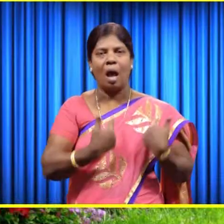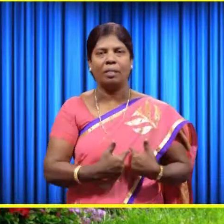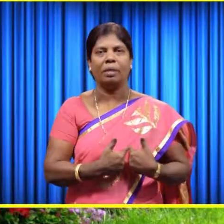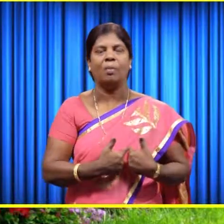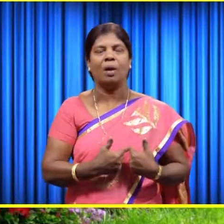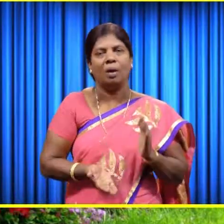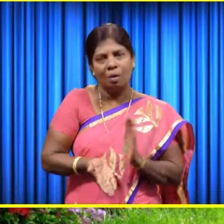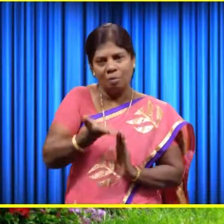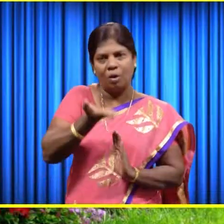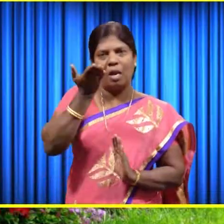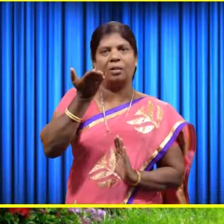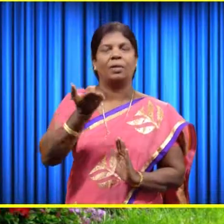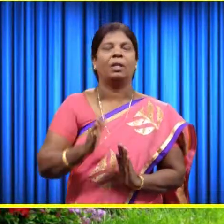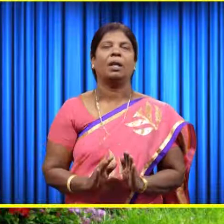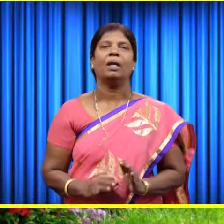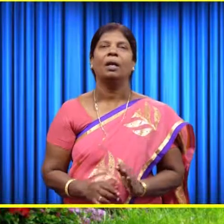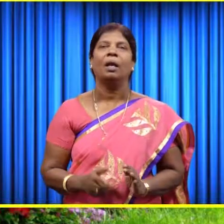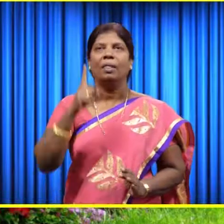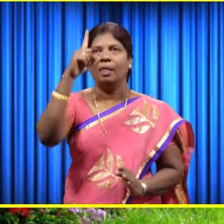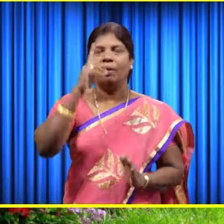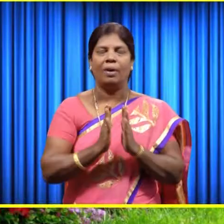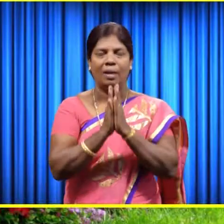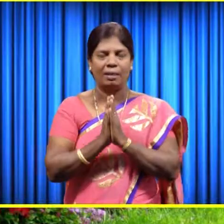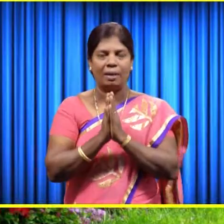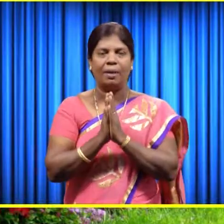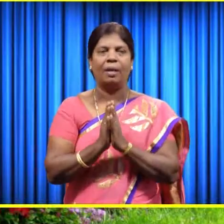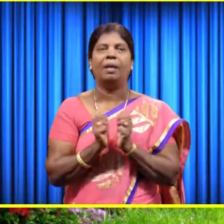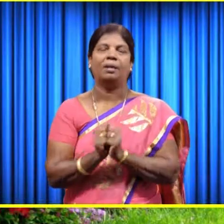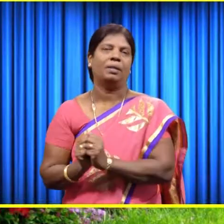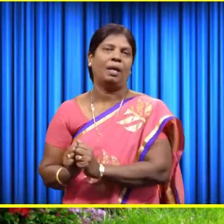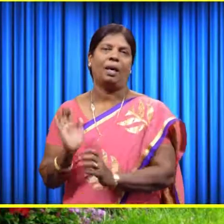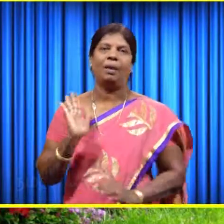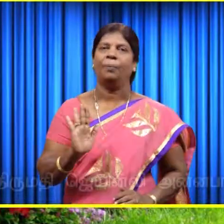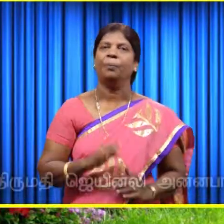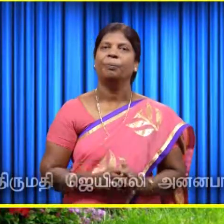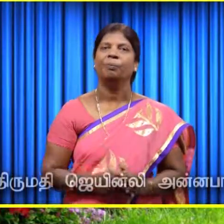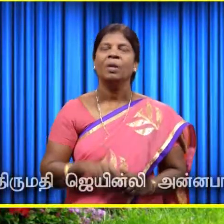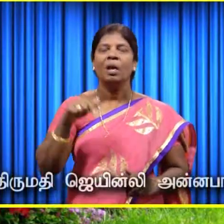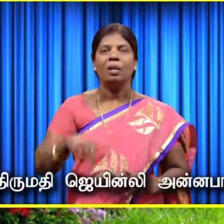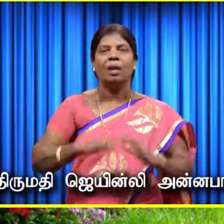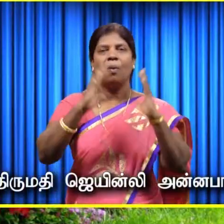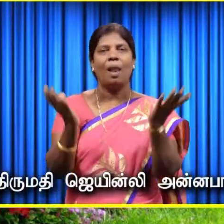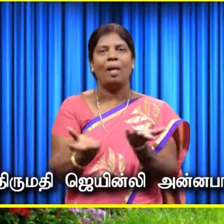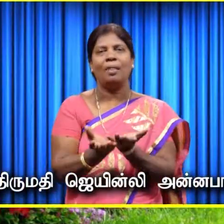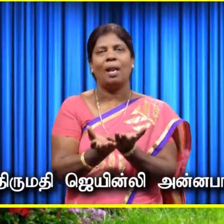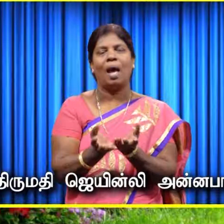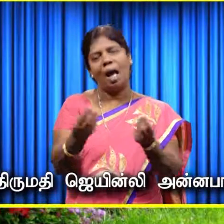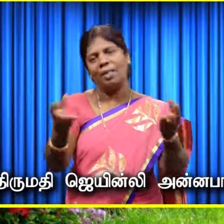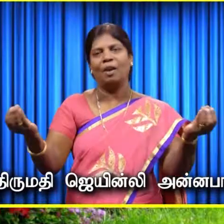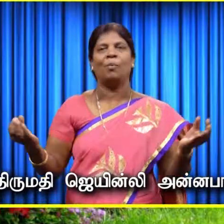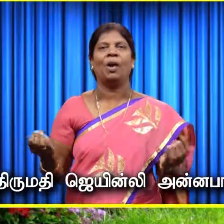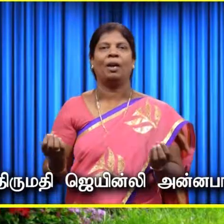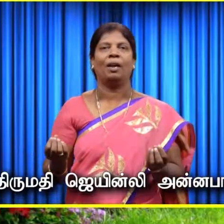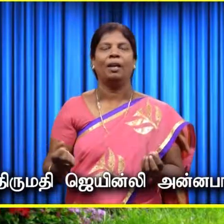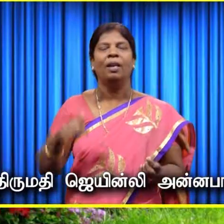ஆன்மாவுக்கு ஈடேற்றத்தை கொடுக்க வேண்டும் என்று இறைவனை நாங்கள் பிரார்த்தனை செய்கிறோம். இந்த உலகத்தில்